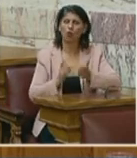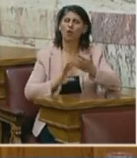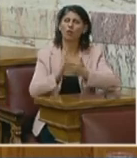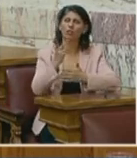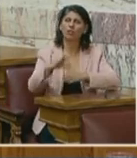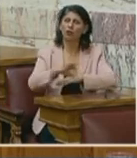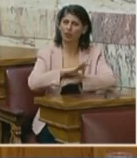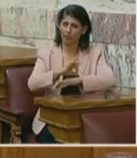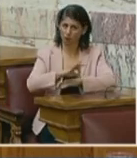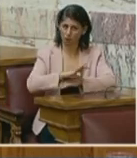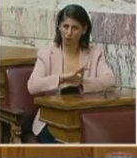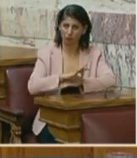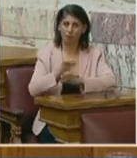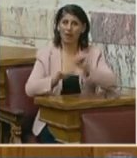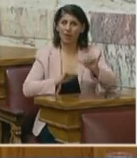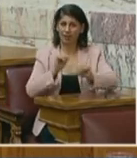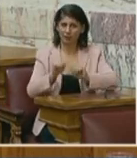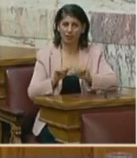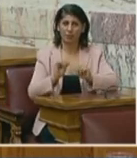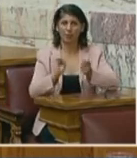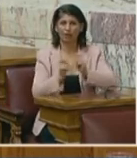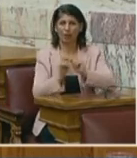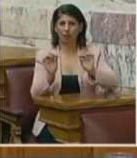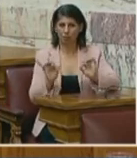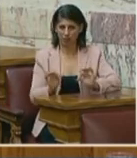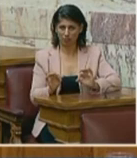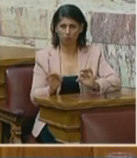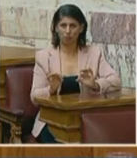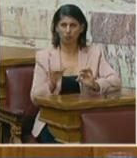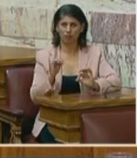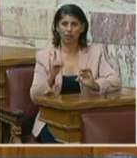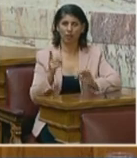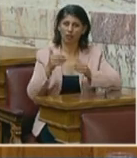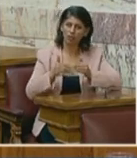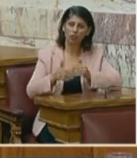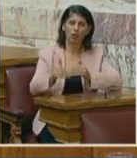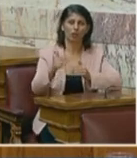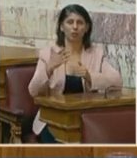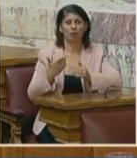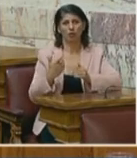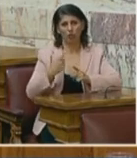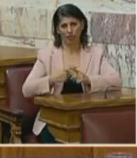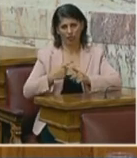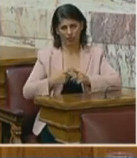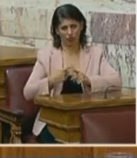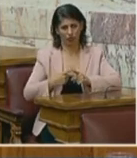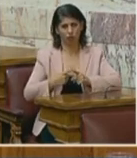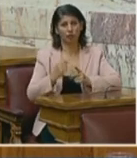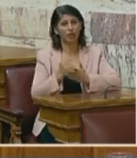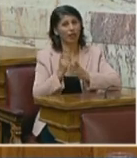σχεδιασμού, με αλλαγές, με μεταρρυθμίσεις, για ένα αισιόδοξο μέλλον του ελληνικού λαού και